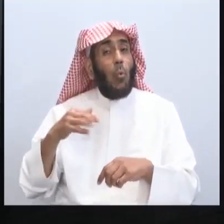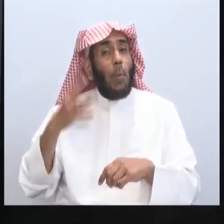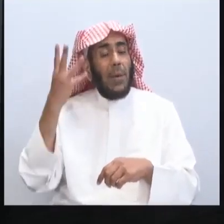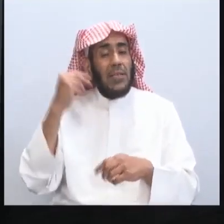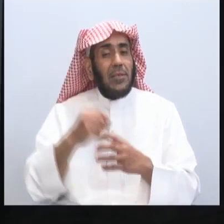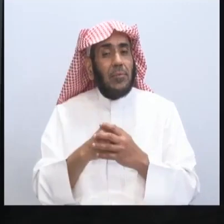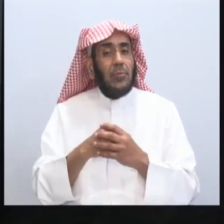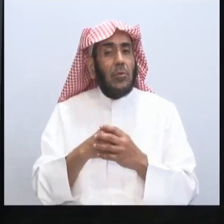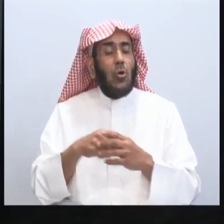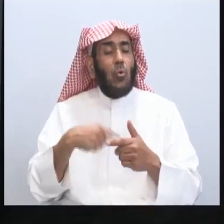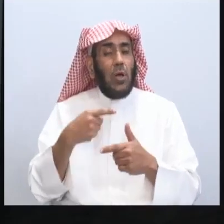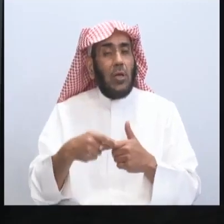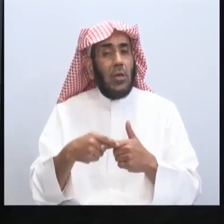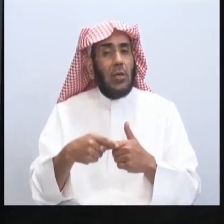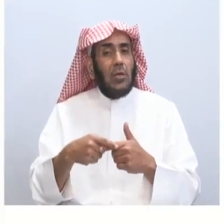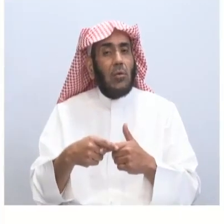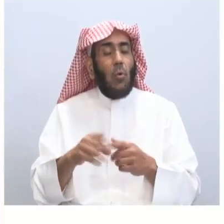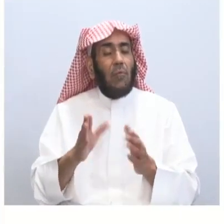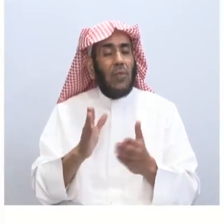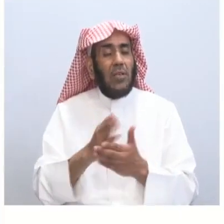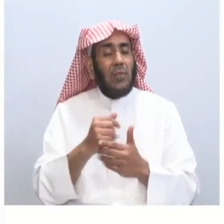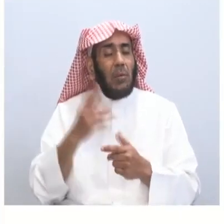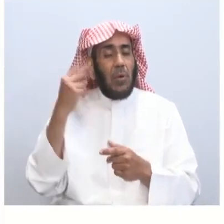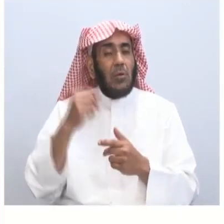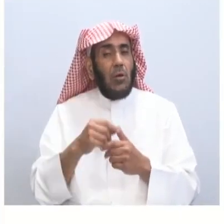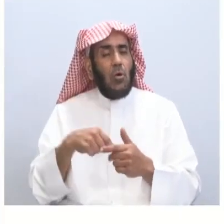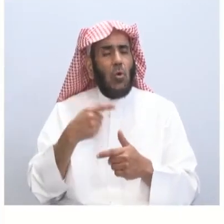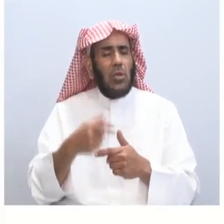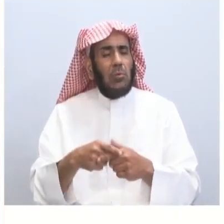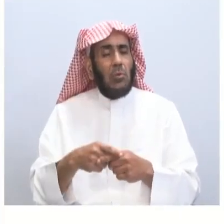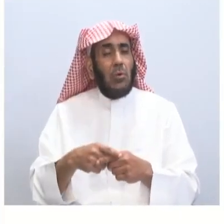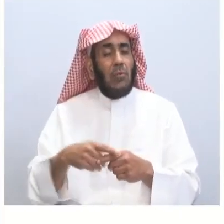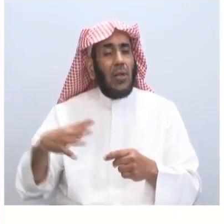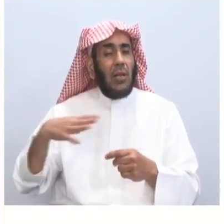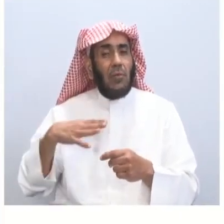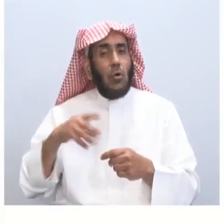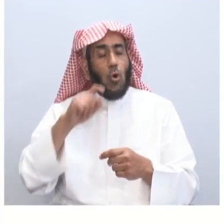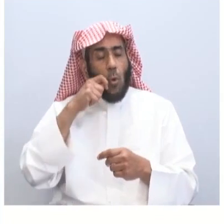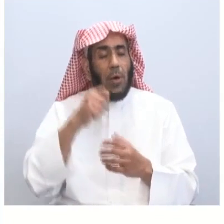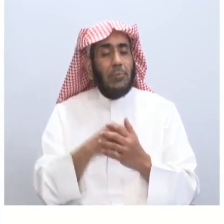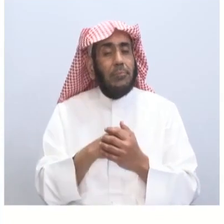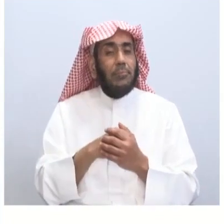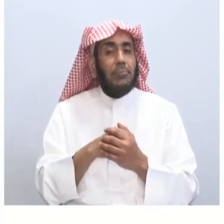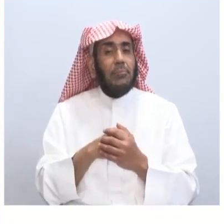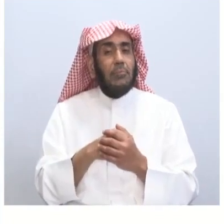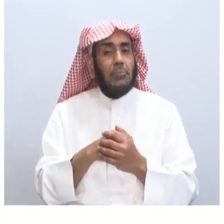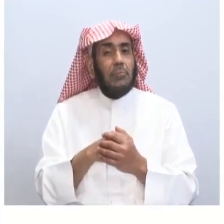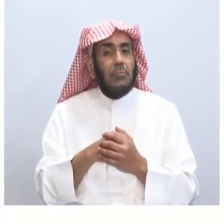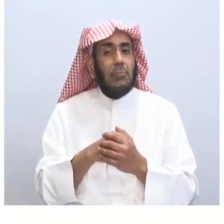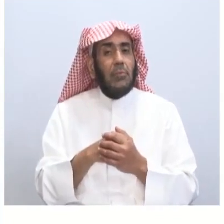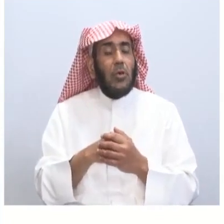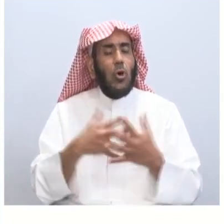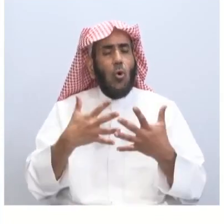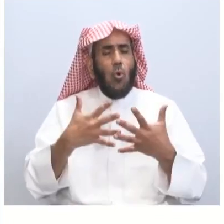الصديق وكذلك واستمر في النهج في عهد ابو بكر الصديق وعندما تولى الخلافه عمر